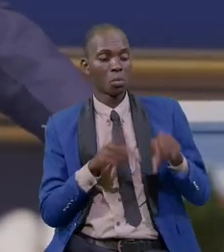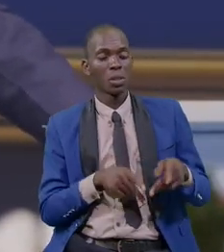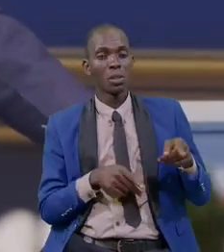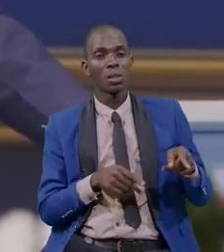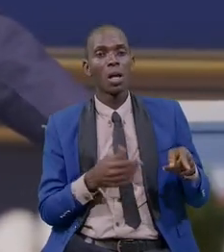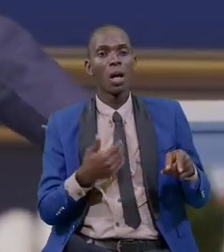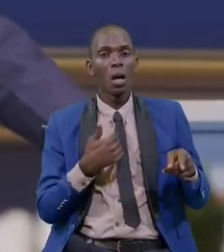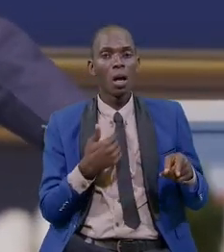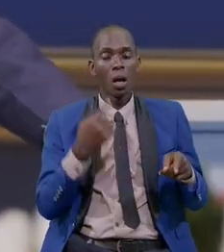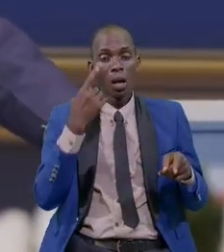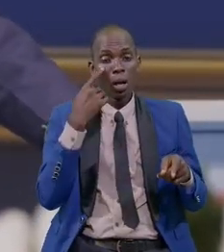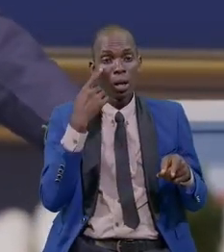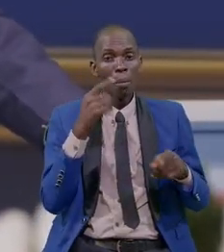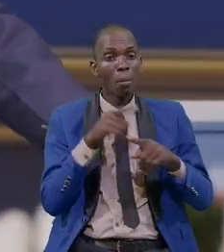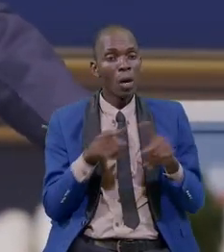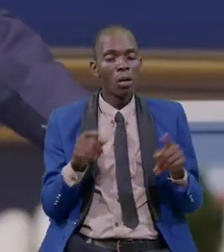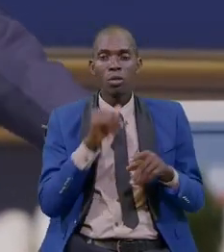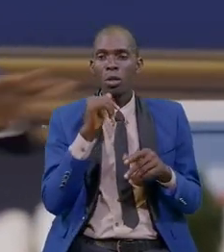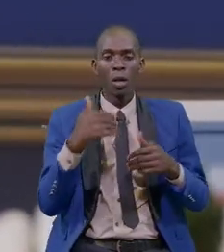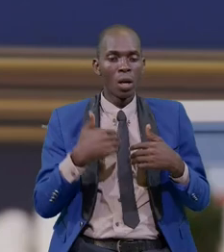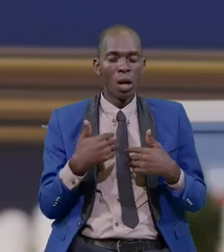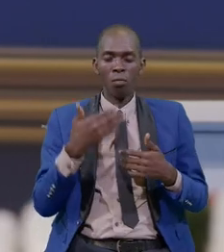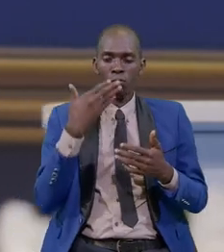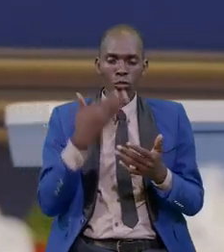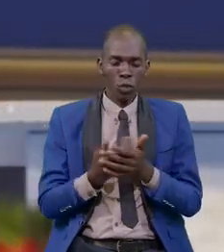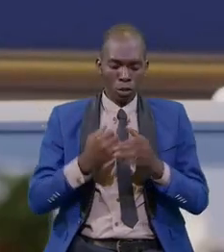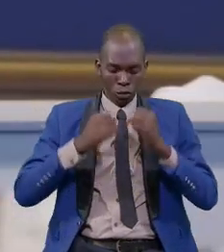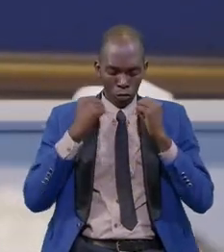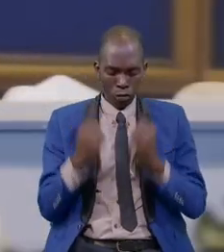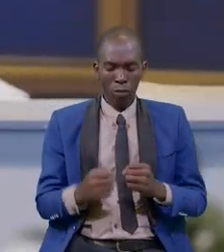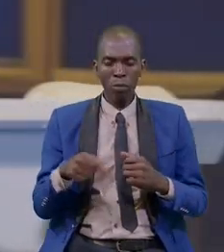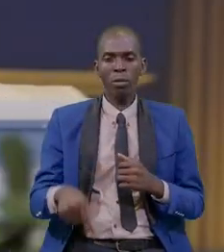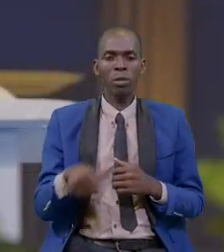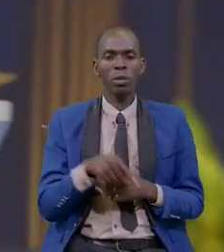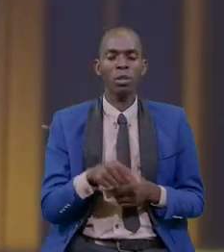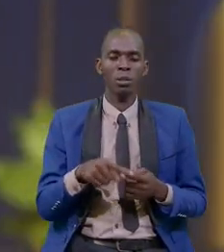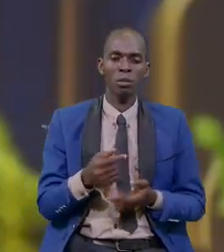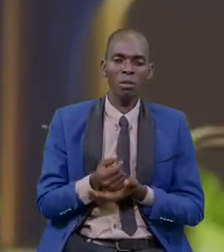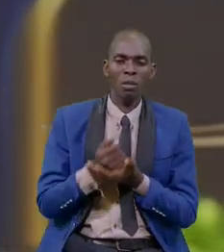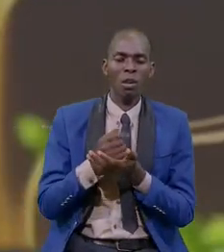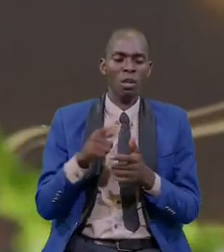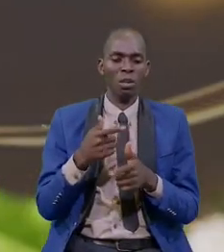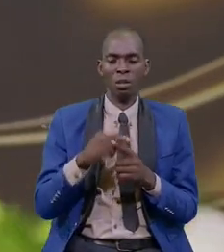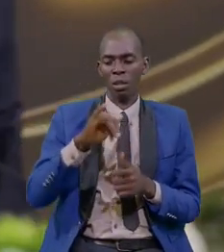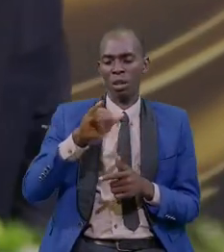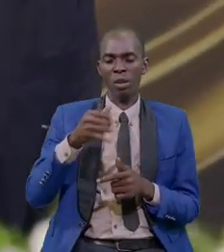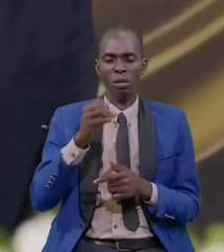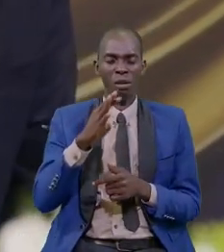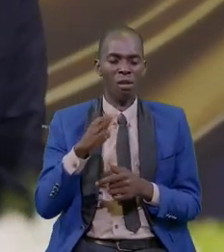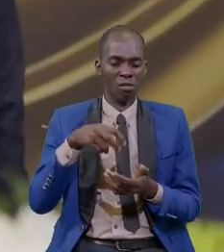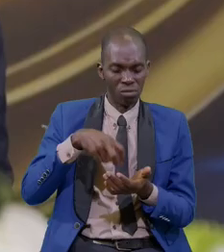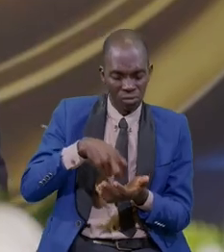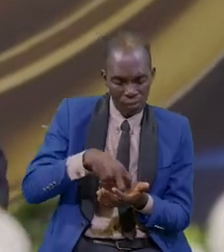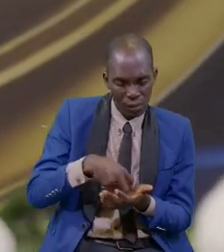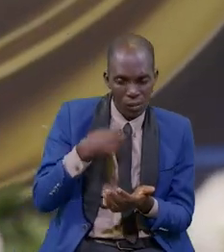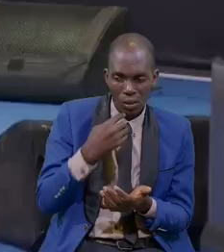a des yeux pour voir. Mais il n'a pas un bon pied pour pouvoir marcher. Alors Job s'accroupissait. Et il